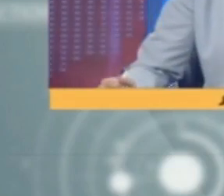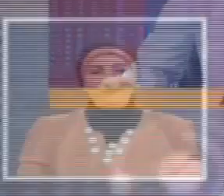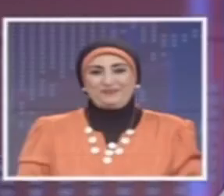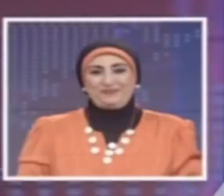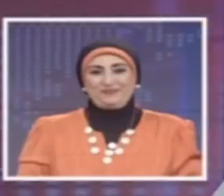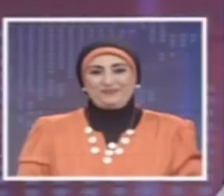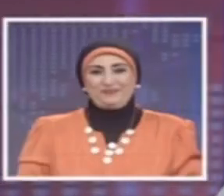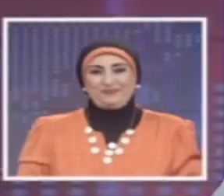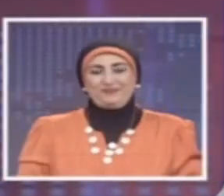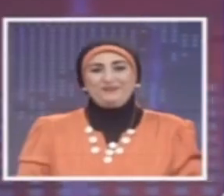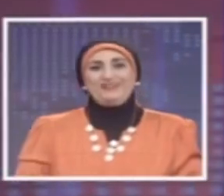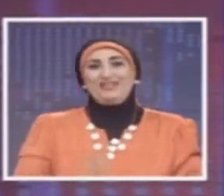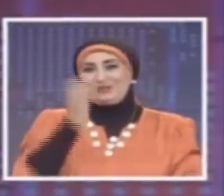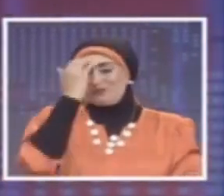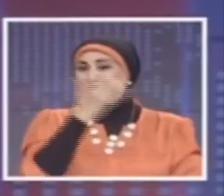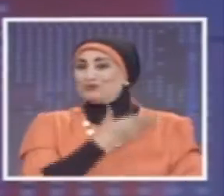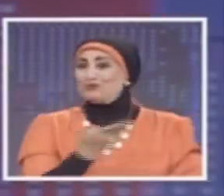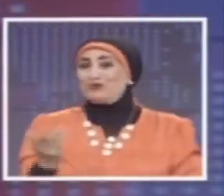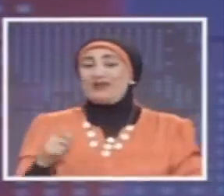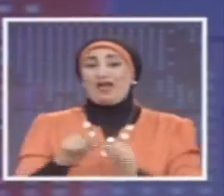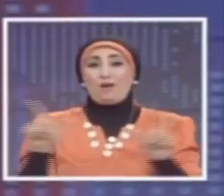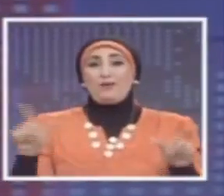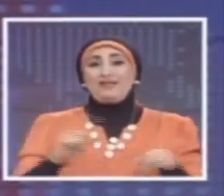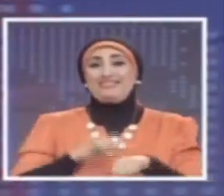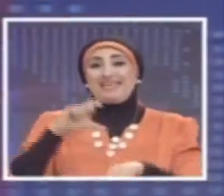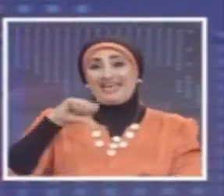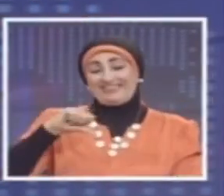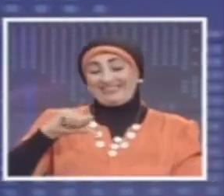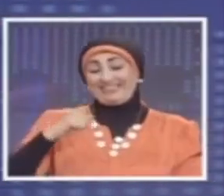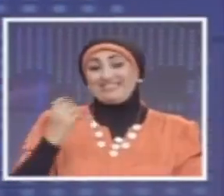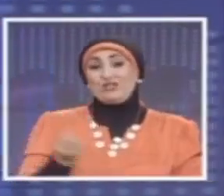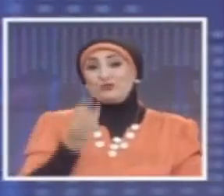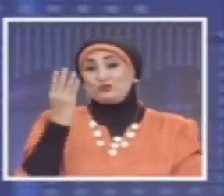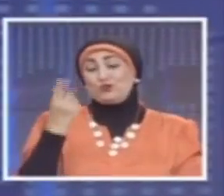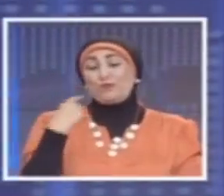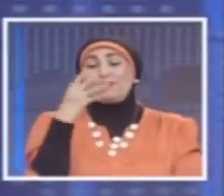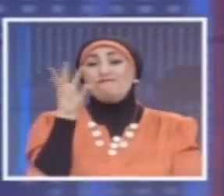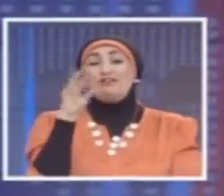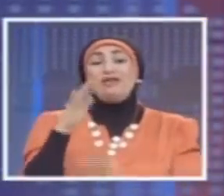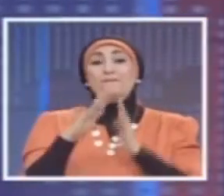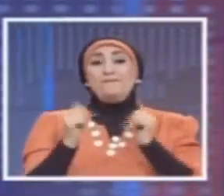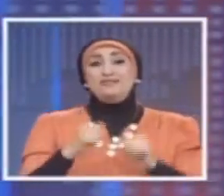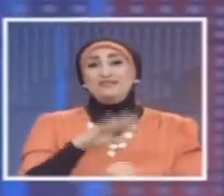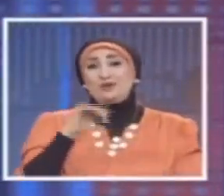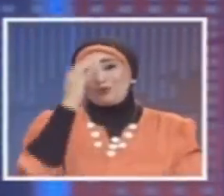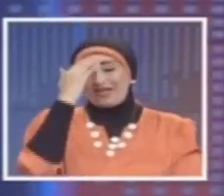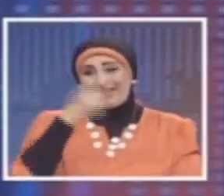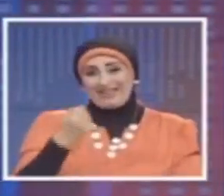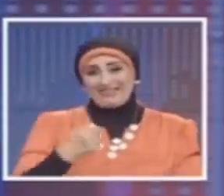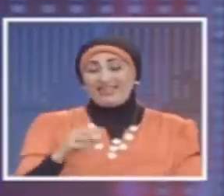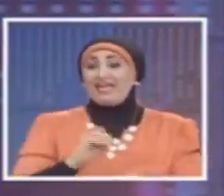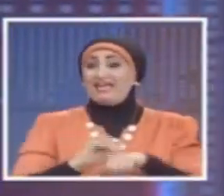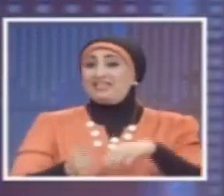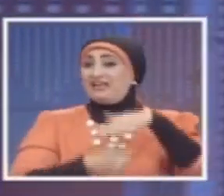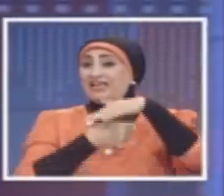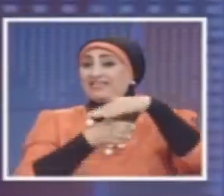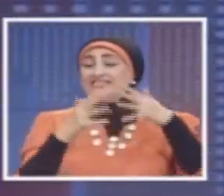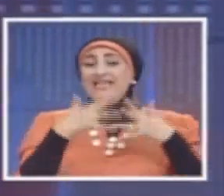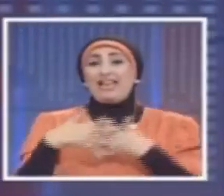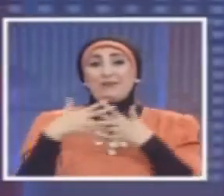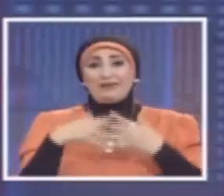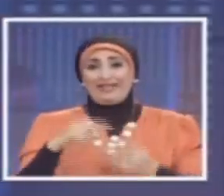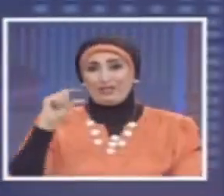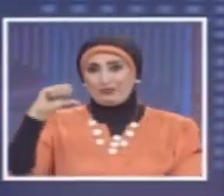إبراهيم وكل الشكر لحضراتكم مشاهدينا. موجز أخبار التاسعة صباحا من الفضائية المصرية، أهلا بحضراتكم. أكد الرئيس